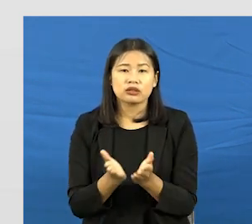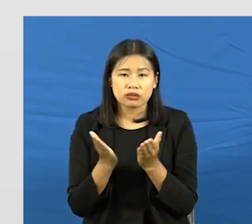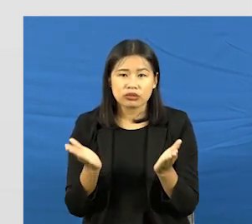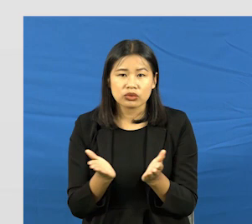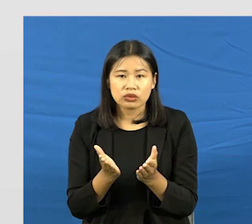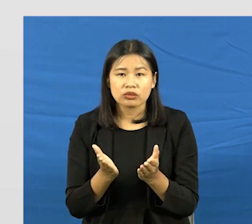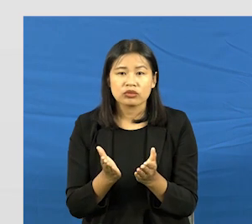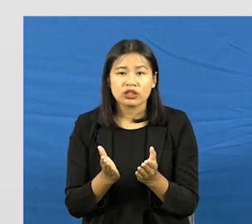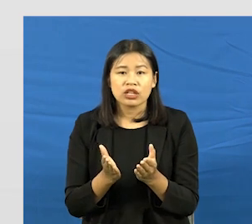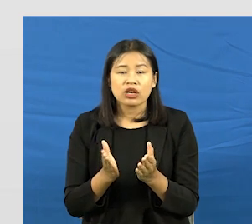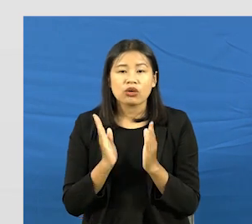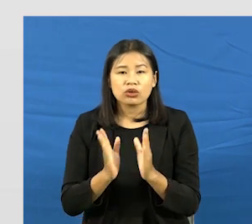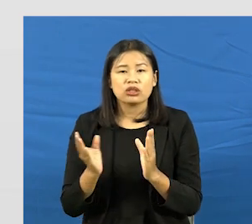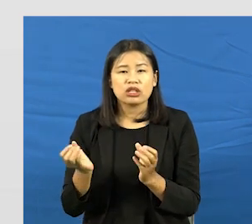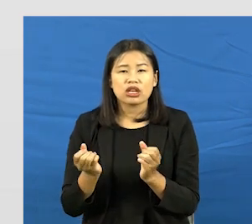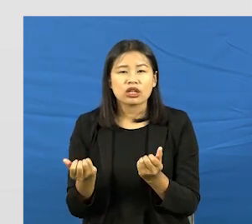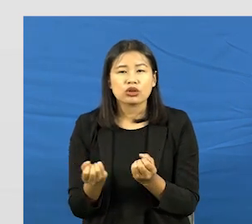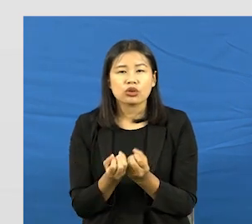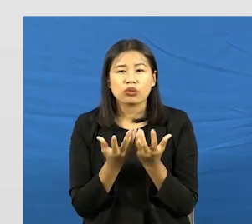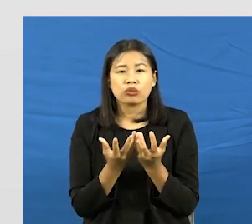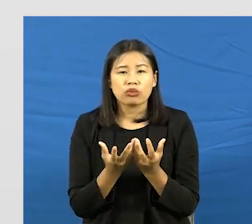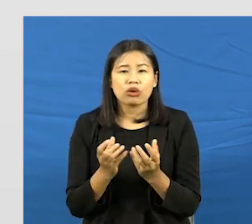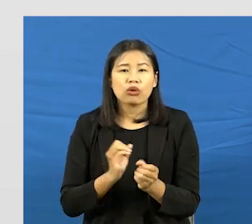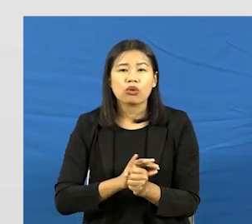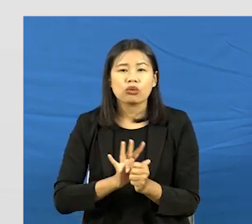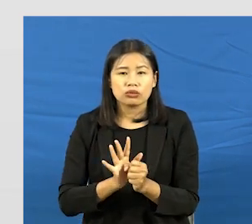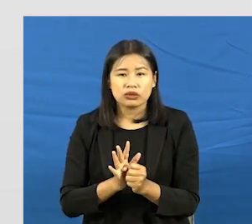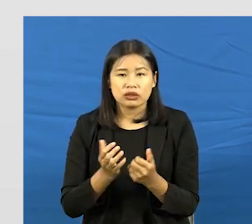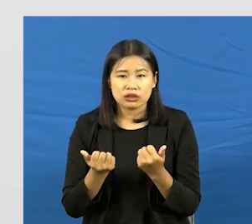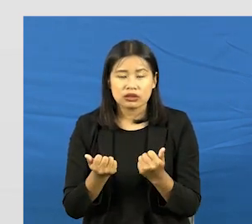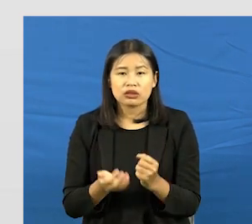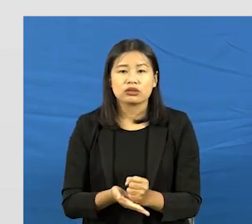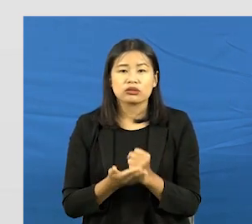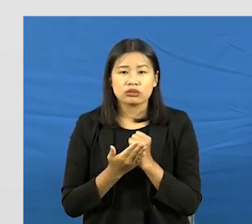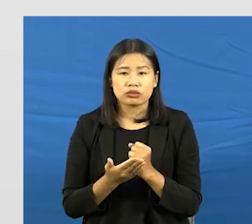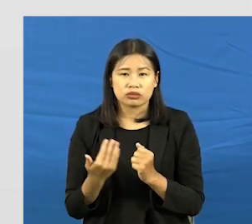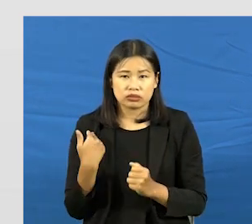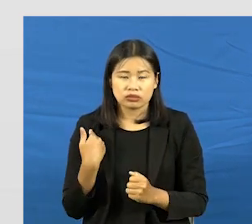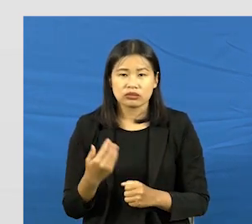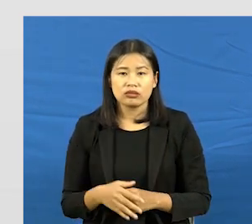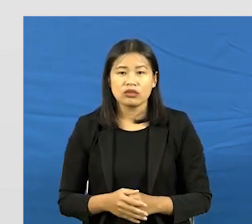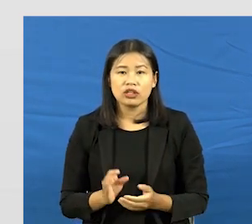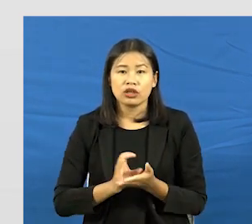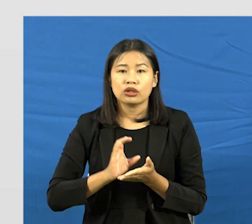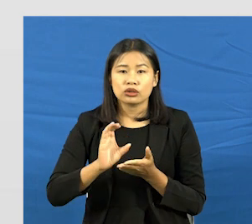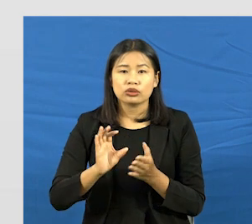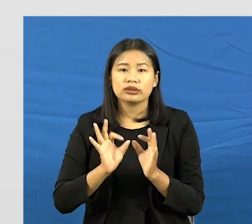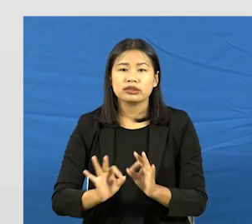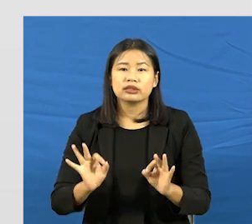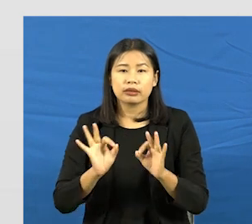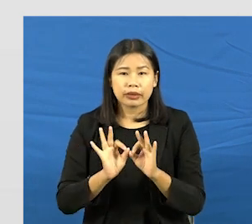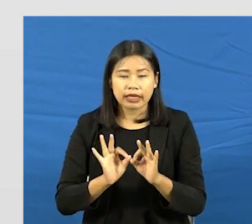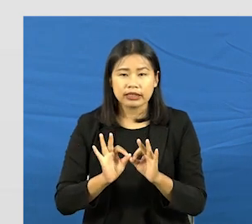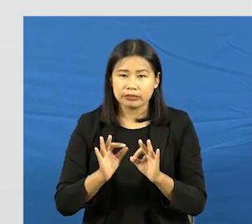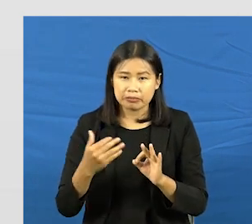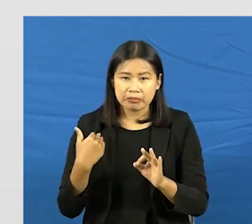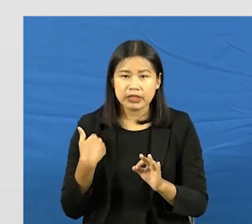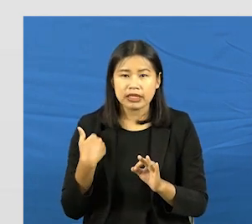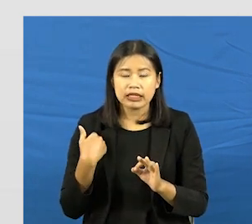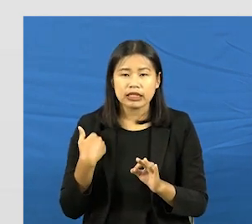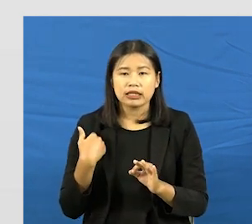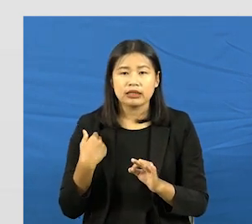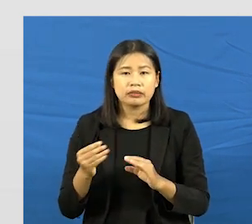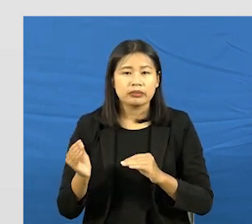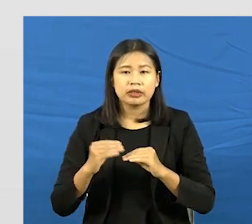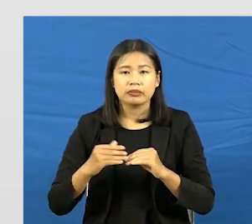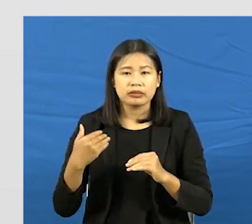ควิดนี่นะครับทุนอีกอันหนึ่งที่สำคัญที่มหาวิทยาลัยจัดให้นักศึกษาทุกปีก็คือ